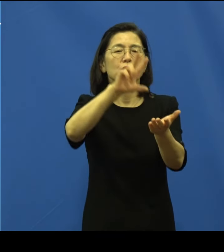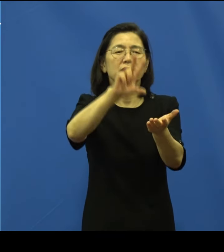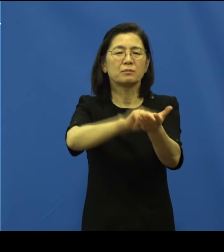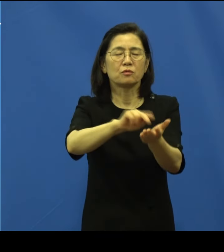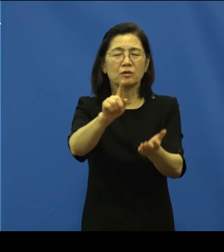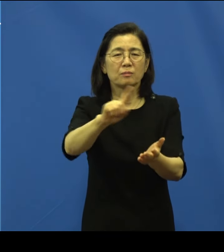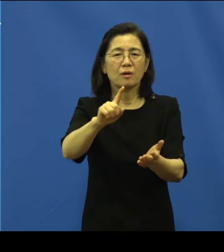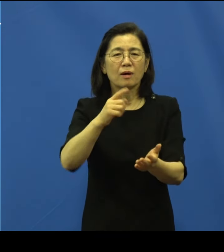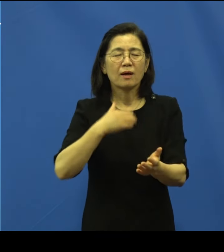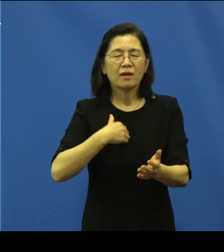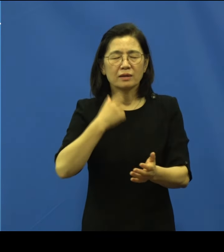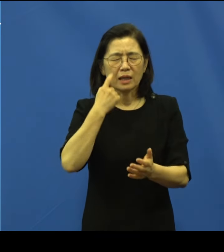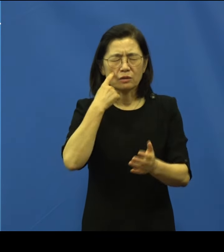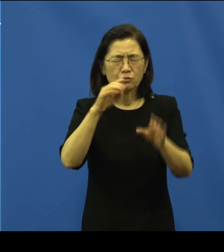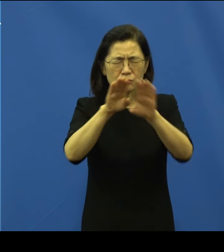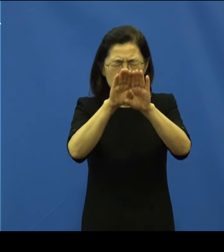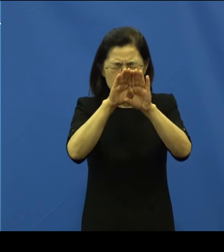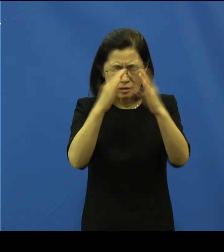하소서.